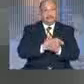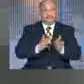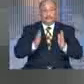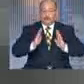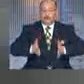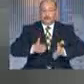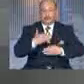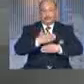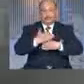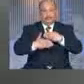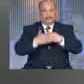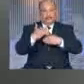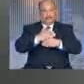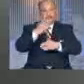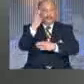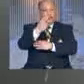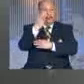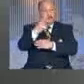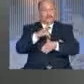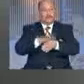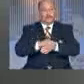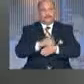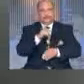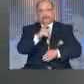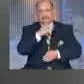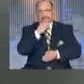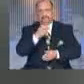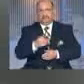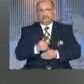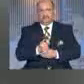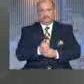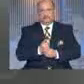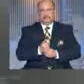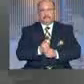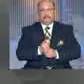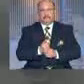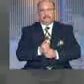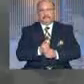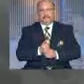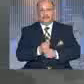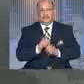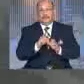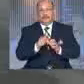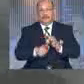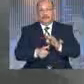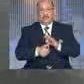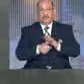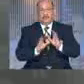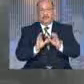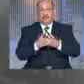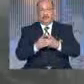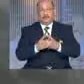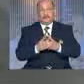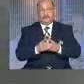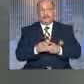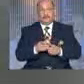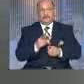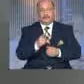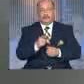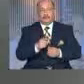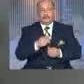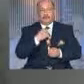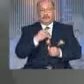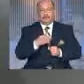يمر بمراحل برشة، احنا المرحلة هذه هي الأولانية باش نستنوا المراحل الأخرى والإجراءات الإدارية القانونية كل نتبع